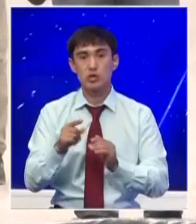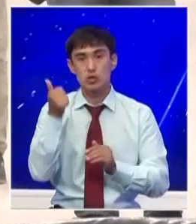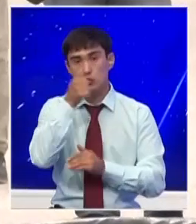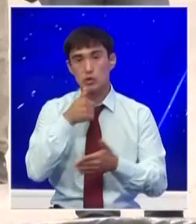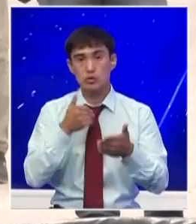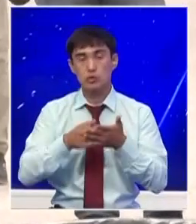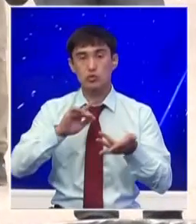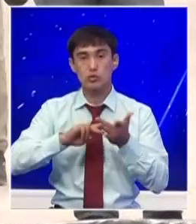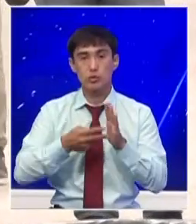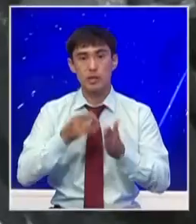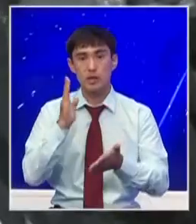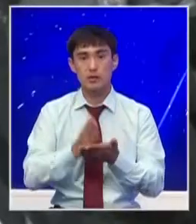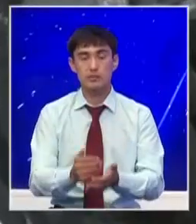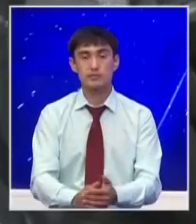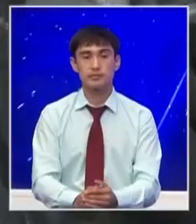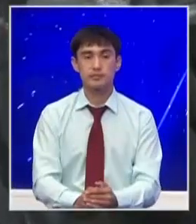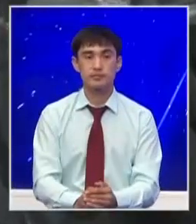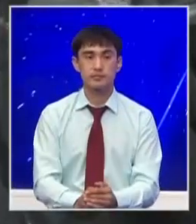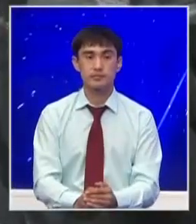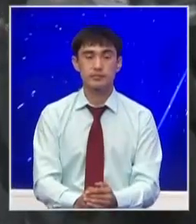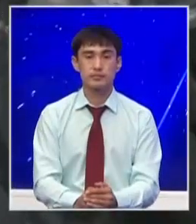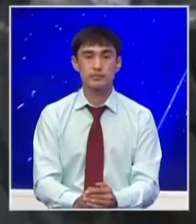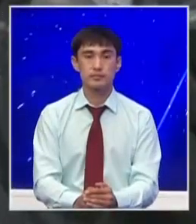соңына жоспарланған.